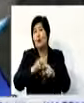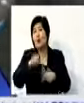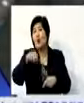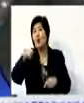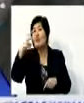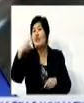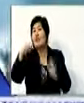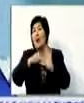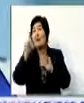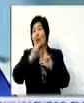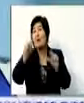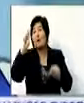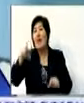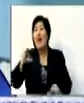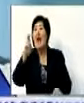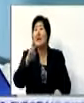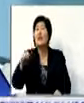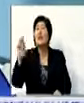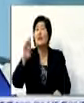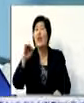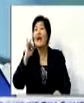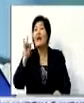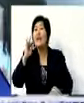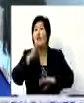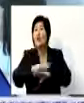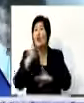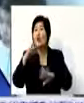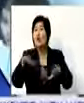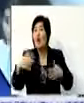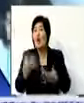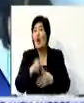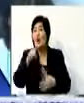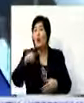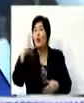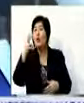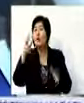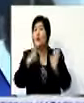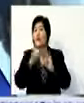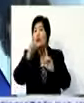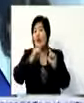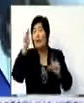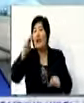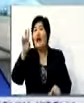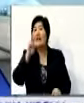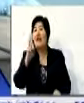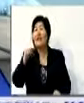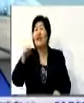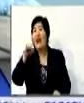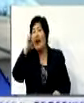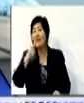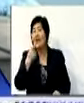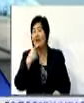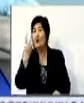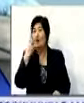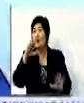нөмірі 26-шы мектептің оқушысы Әскербек Бүркітбайұлы тарих пәні бойынша 2-ші орын алса, нөмірі 208-ші мектептің оқушысы Надежда Тен қазақ тілі пәнінен